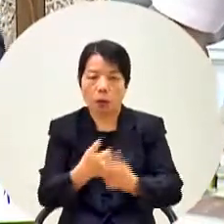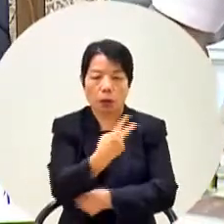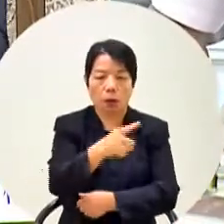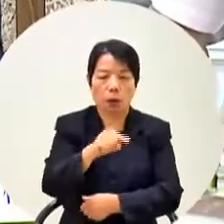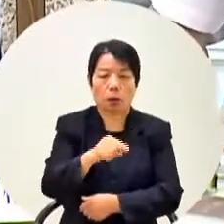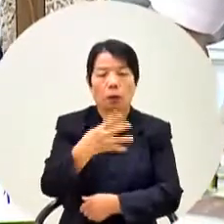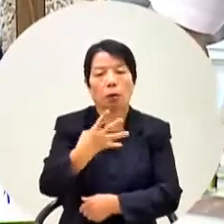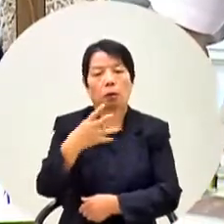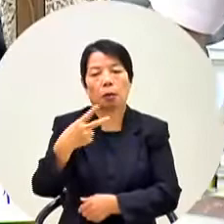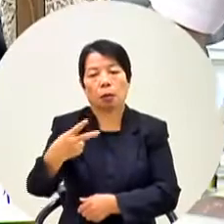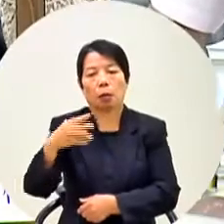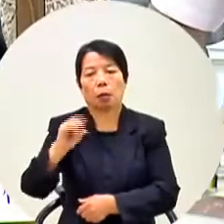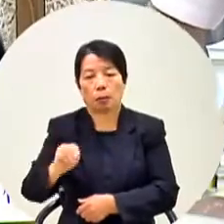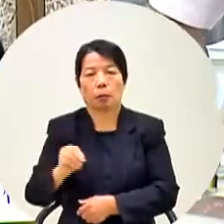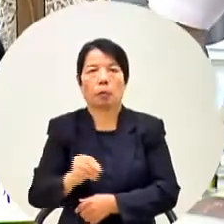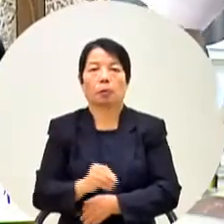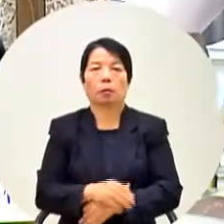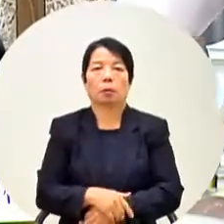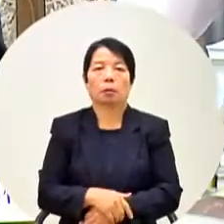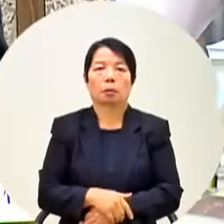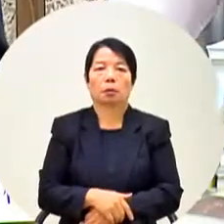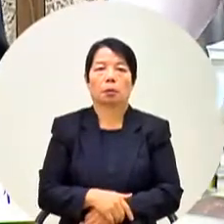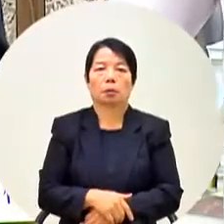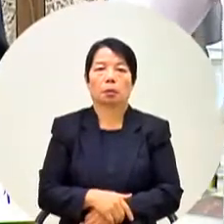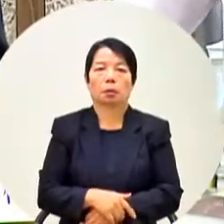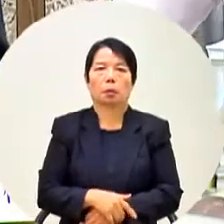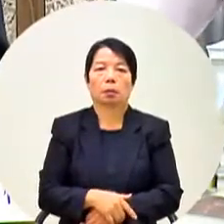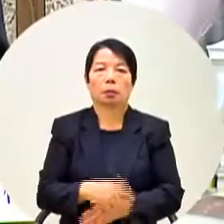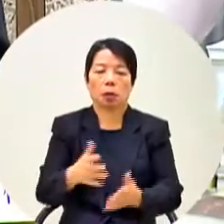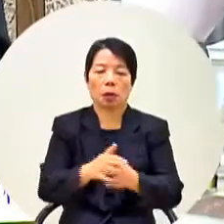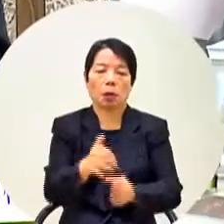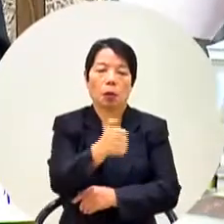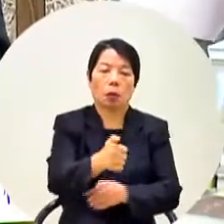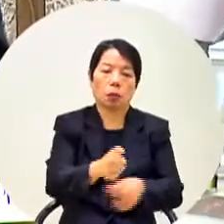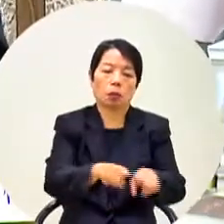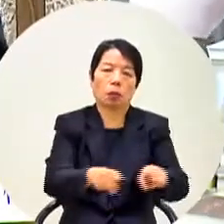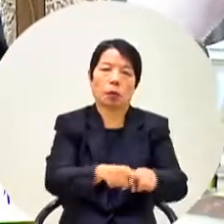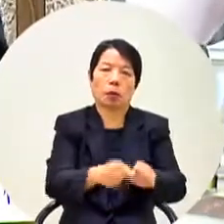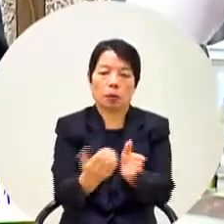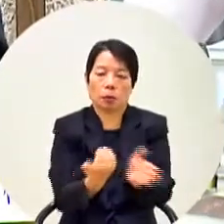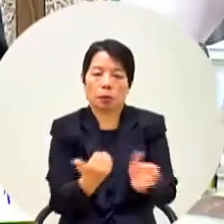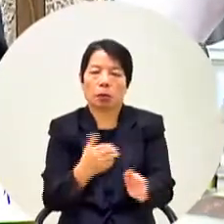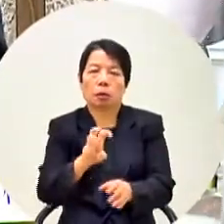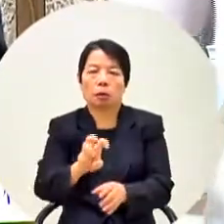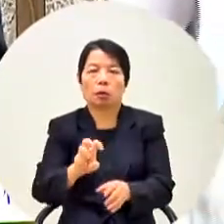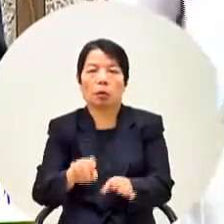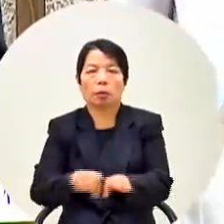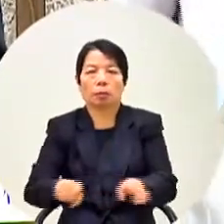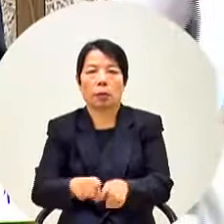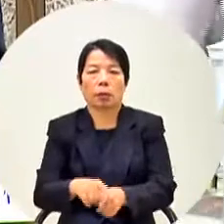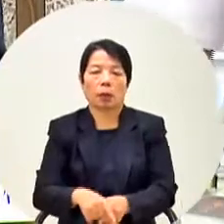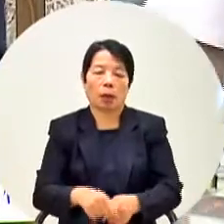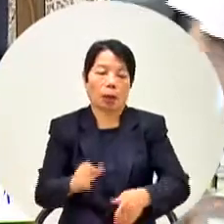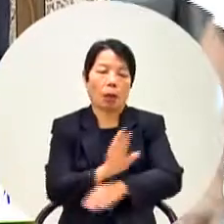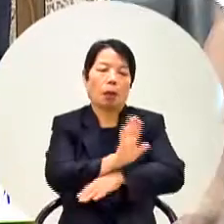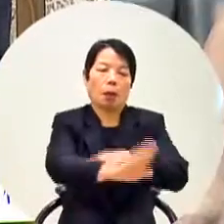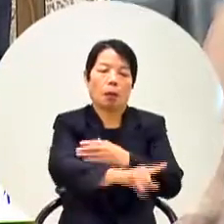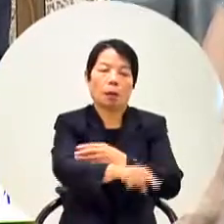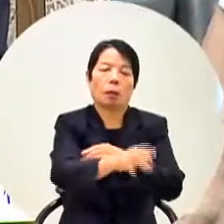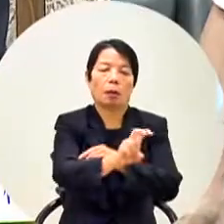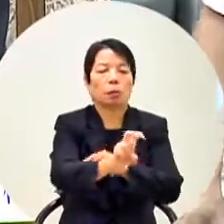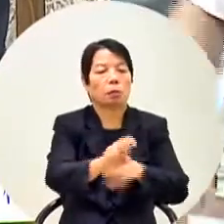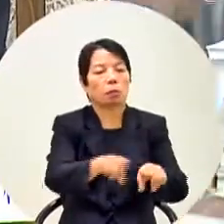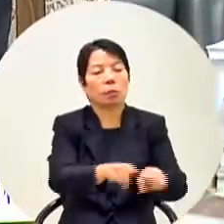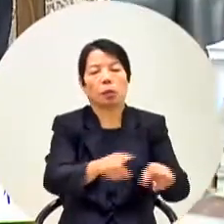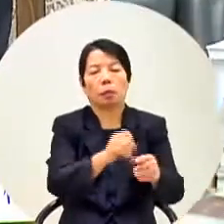2.42万。我即马甲议员报讲， 既然有理想，哎呦，你迄50坪头前迄30坪安尼有理，后壁迄20坪安尼无理啦。 我了解。即